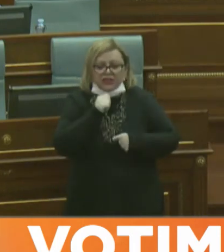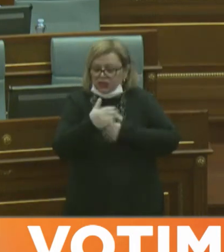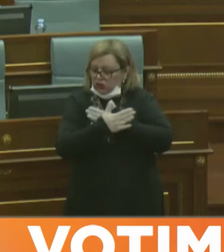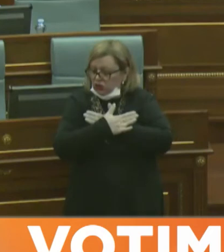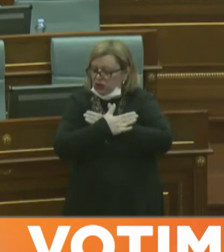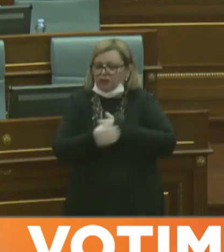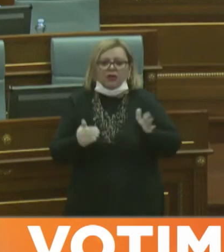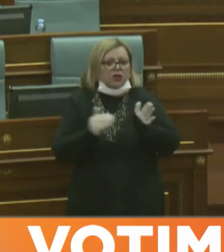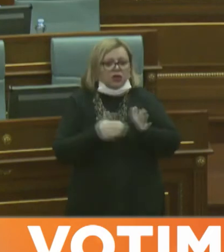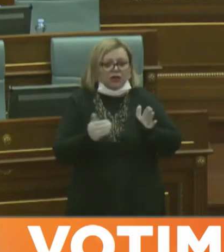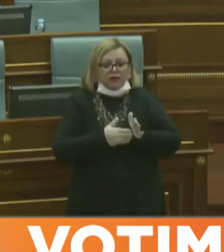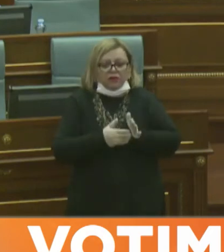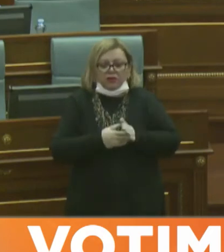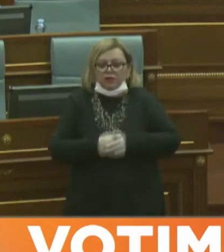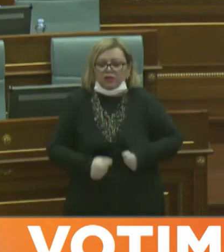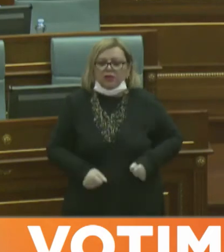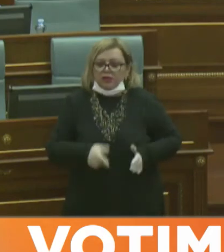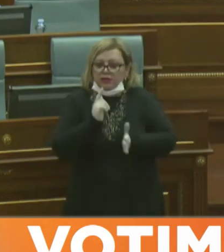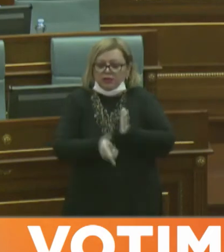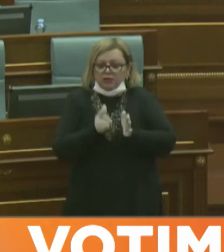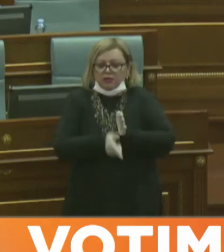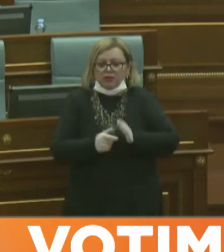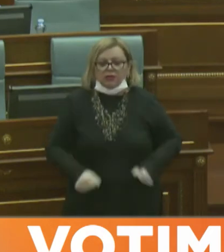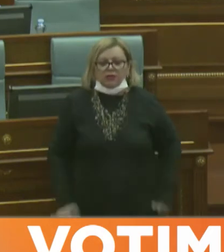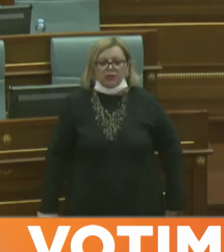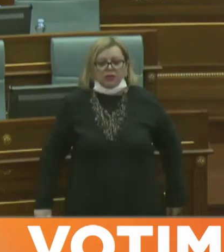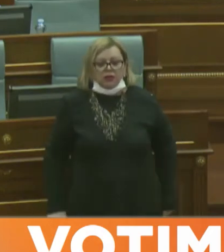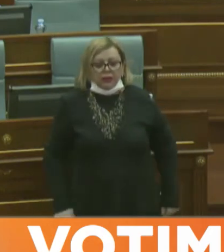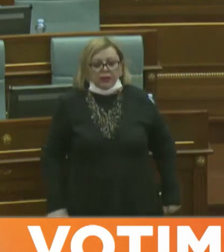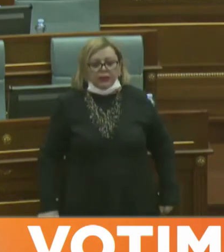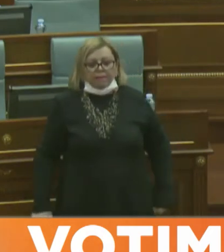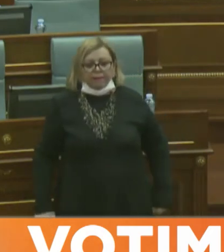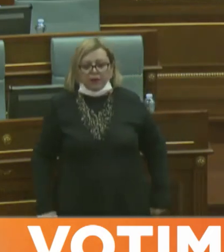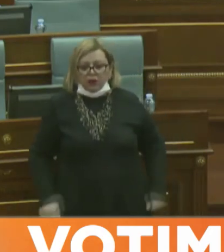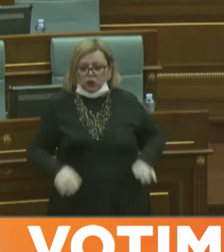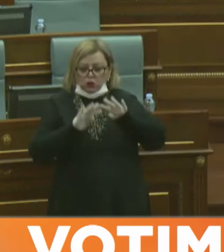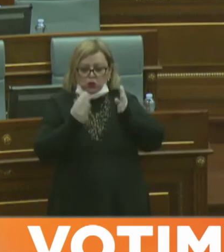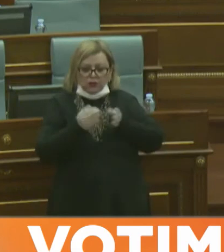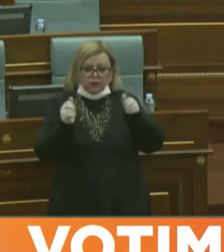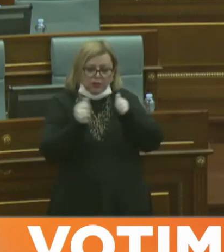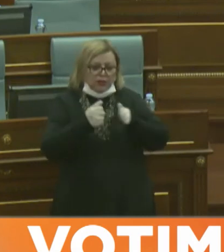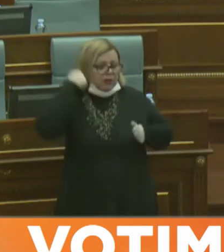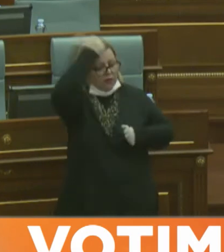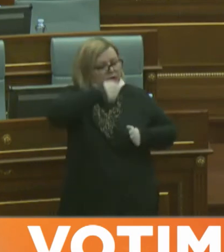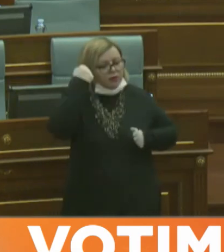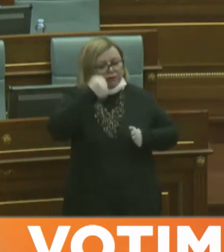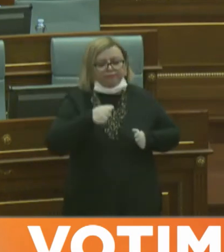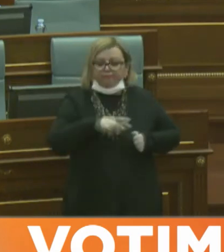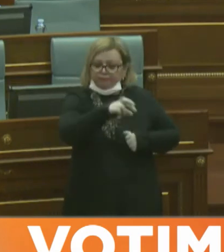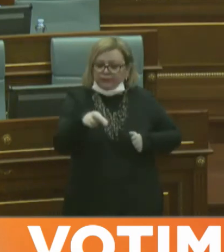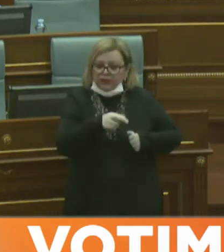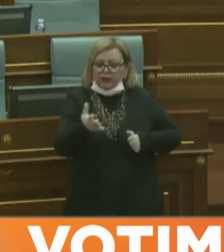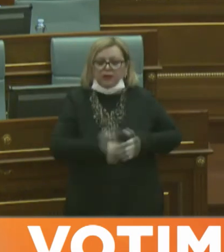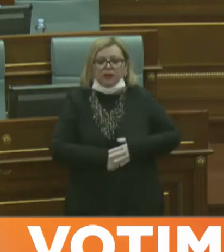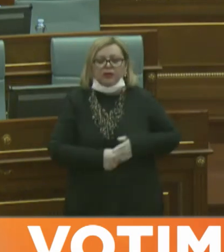sinergjin e nevojshme në mënyrë që të mobilizohen sa më parë gjitha fondet. Me zyrën e Bashkimit Evropian Kosovë, me shoqërinë civile